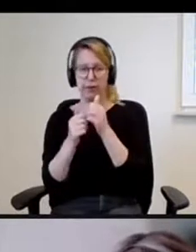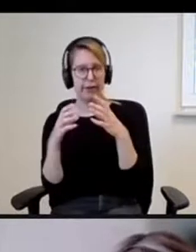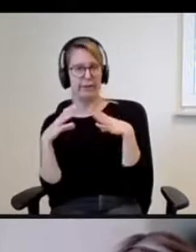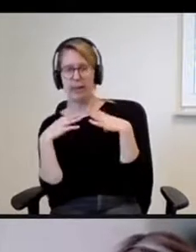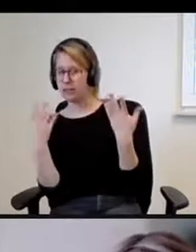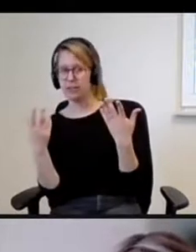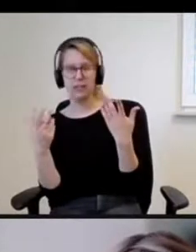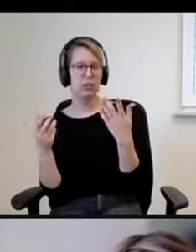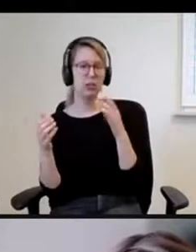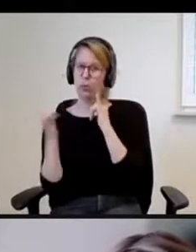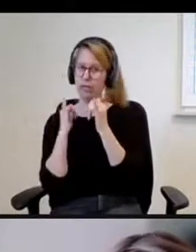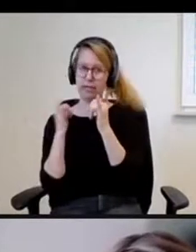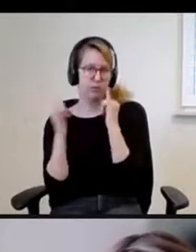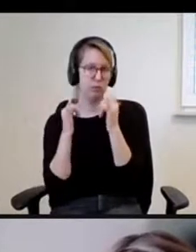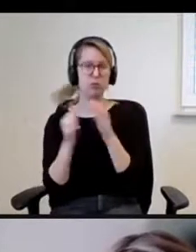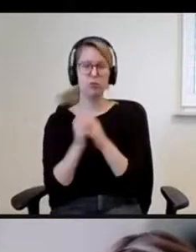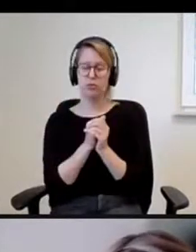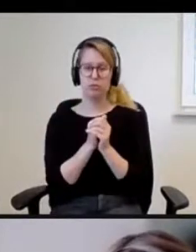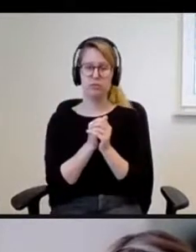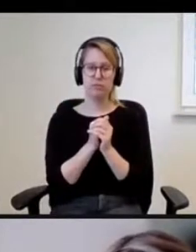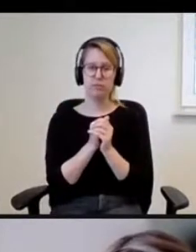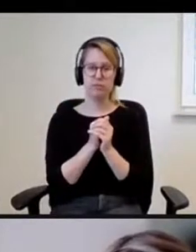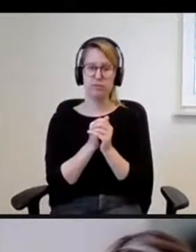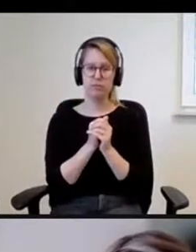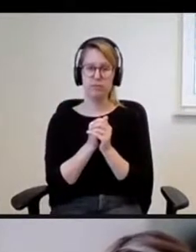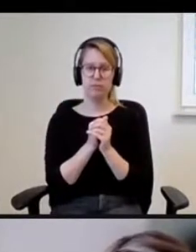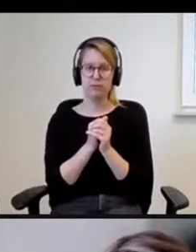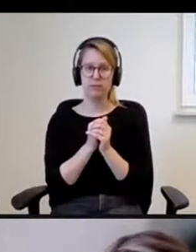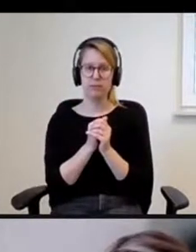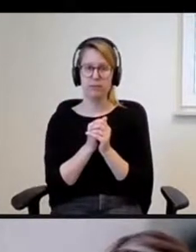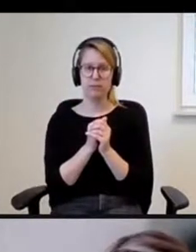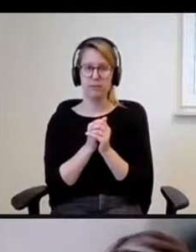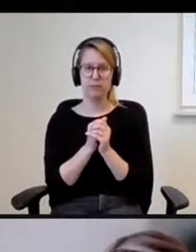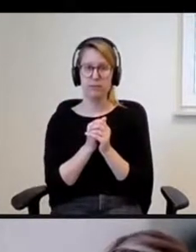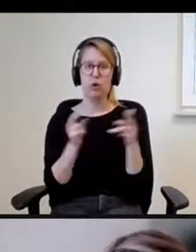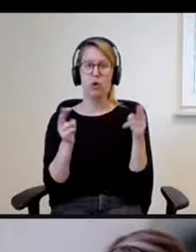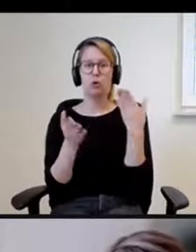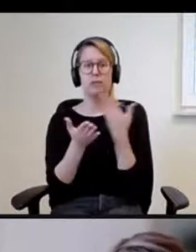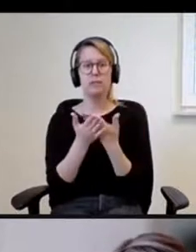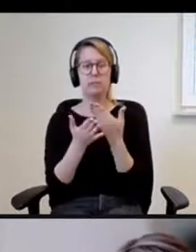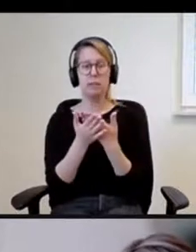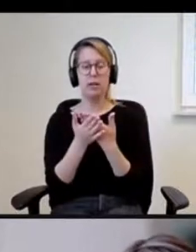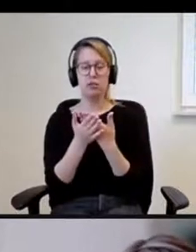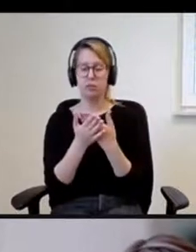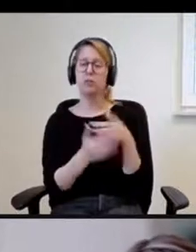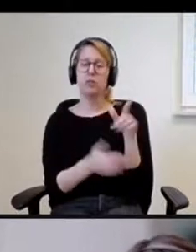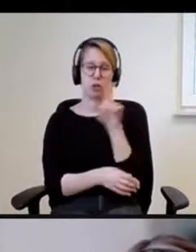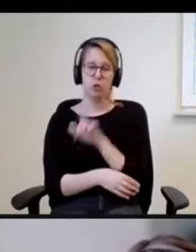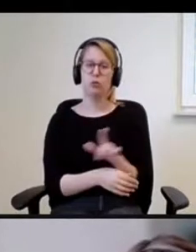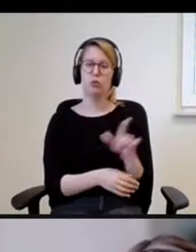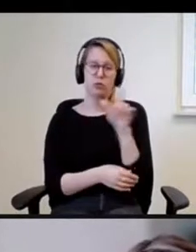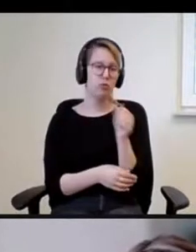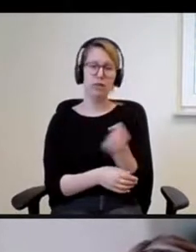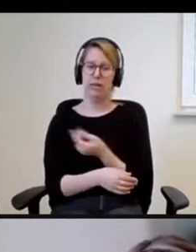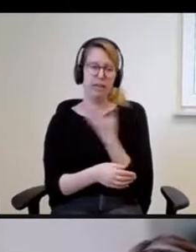ich auf ein Beispiel kurz eingehen, dass wir heute zuletzt sind, ein Karai für